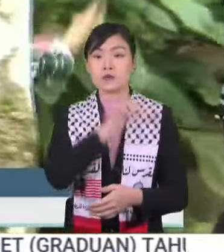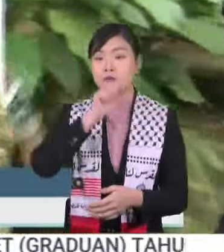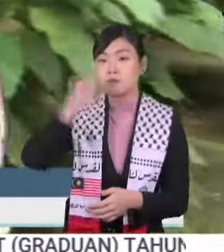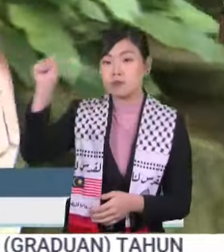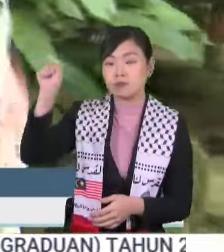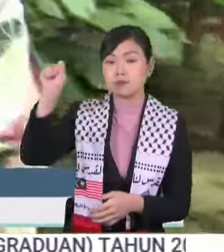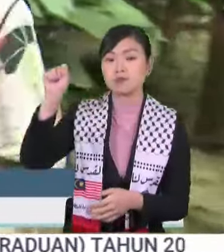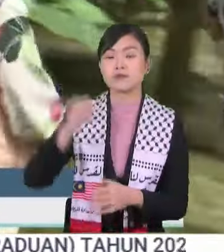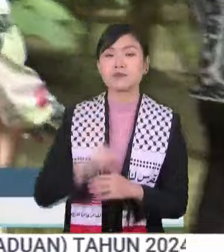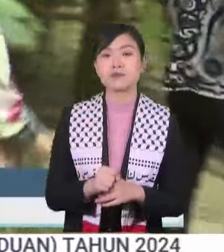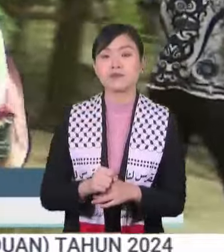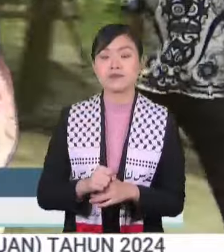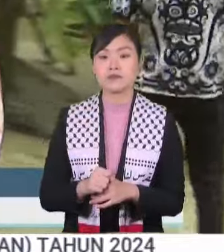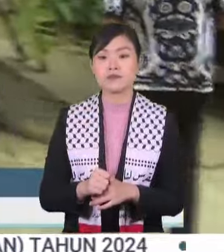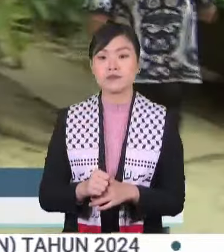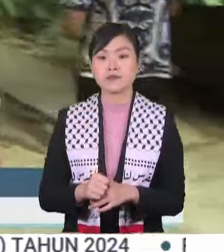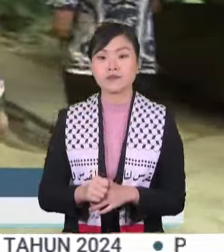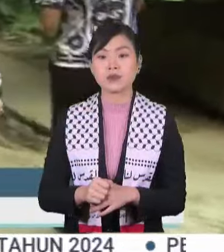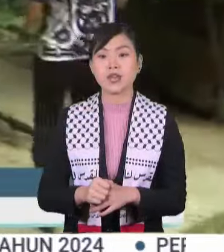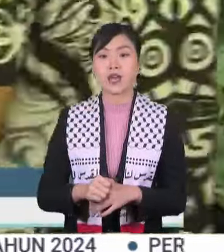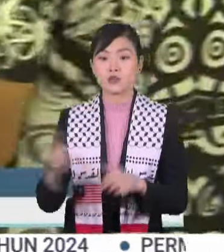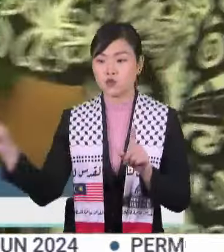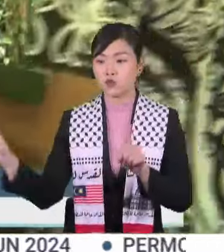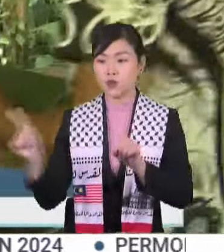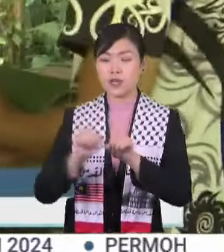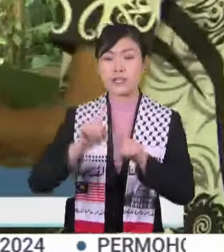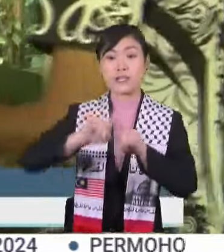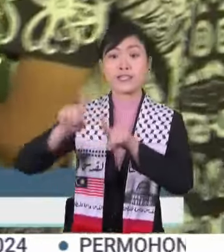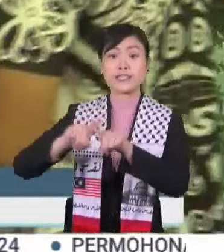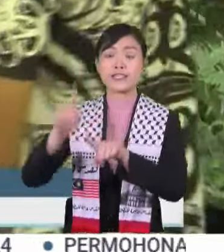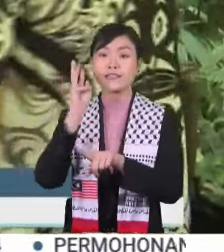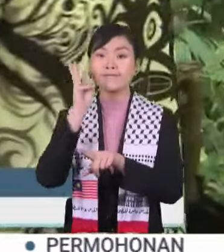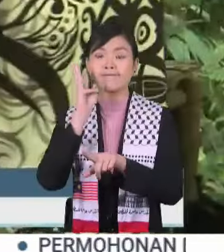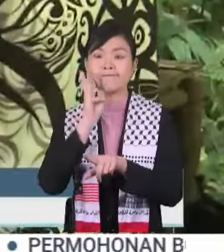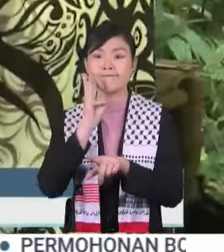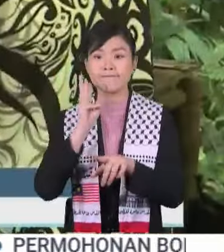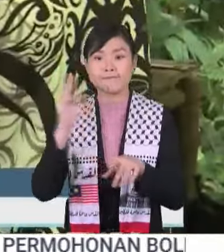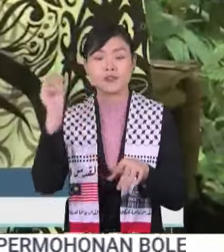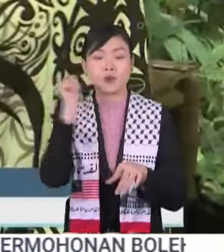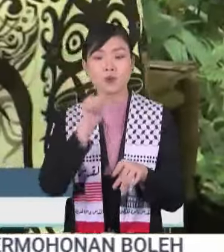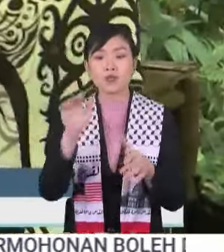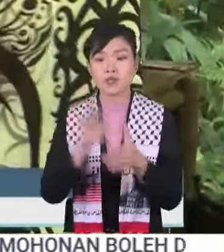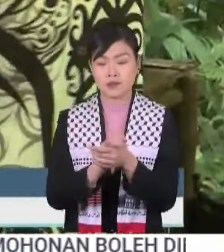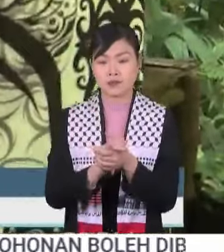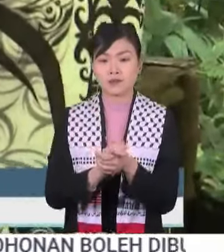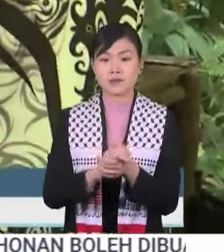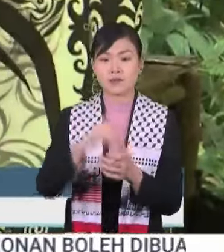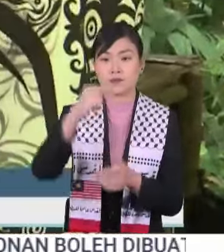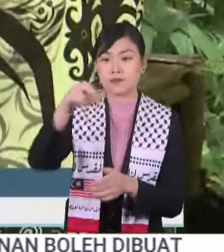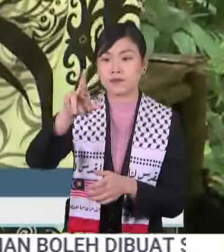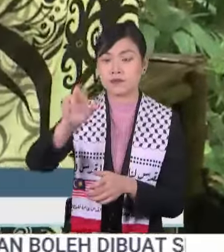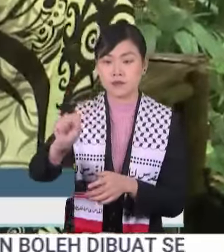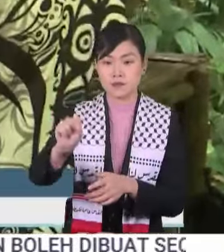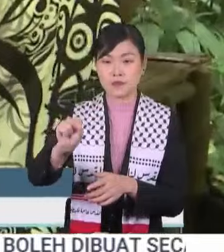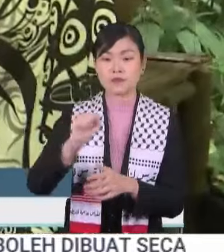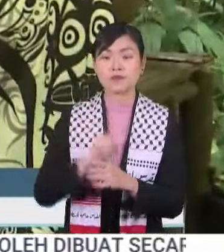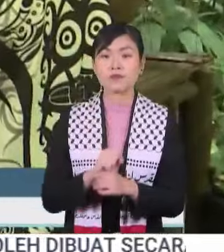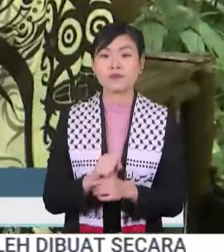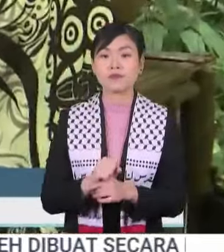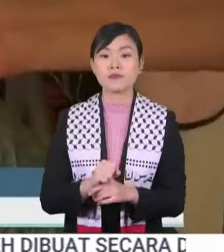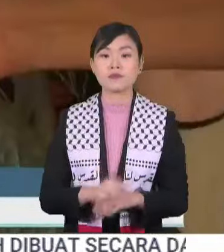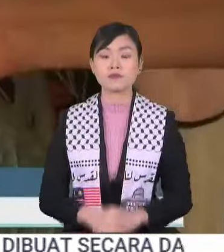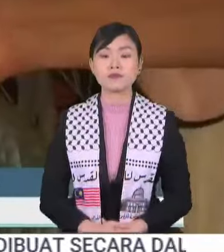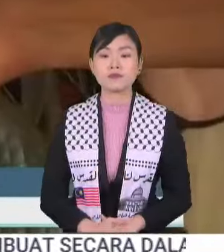pertubuhan muafakat titipan amal isteri wakil rakyat gabungan rakyat Sabah mutiara GRS Datin seri Panglima Datuk Julia